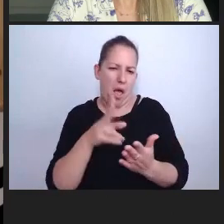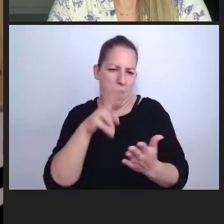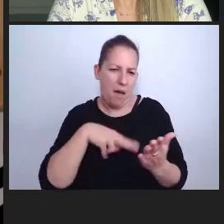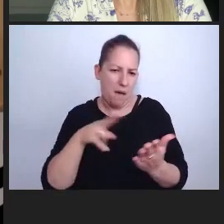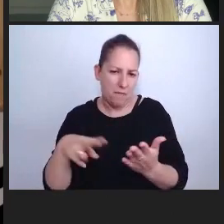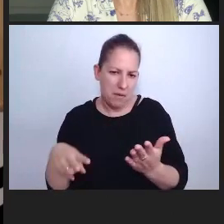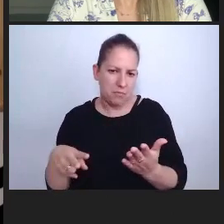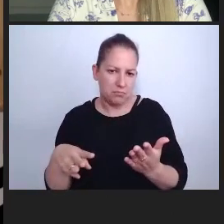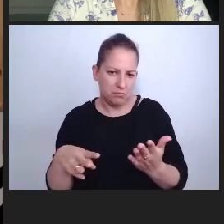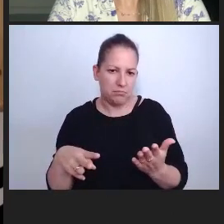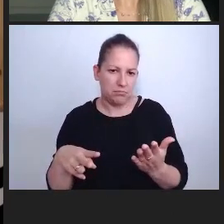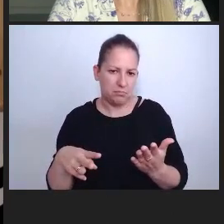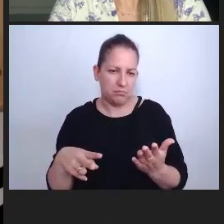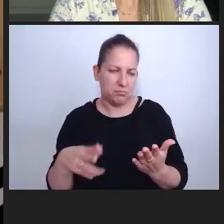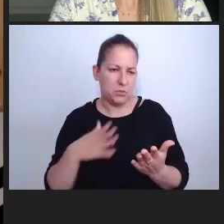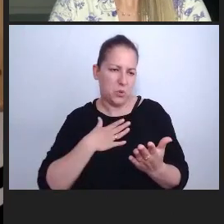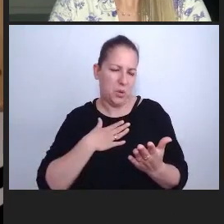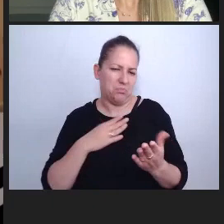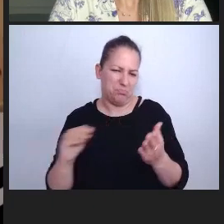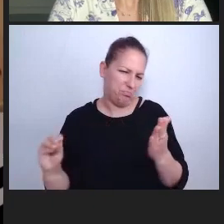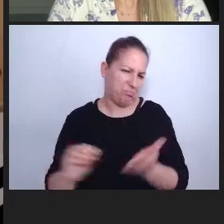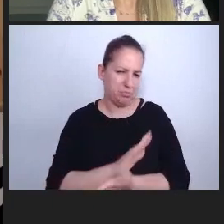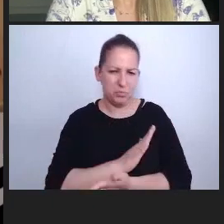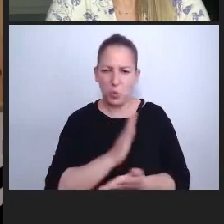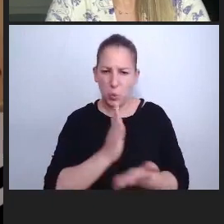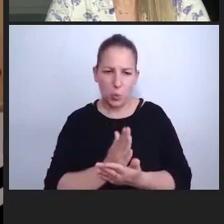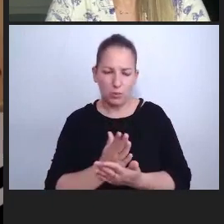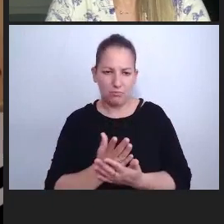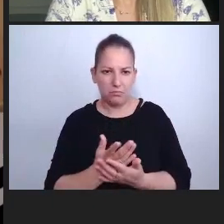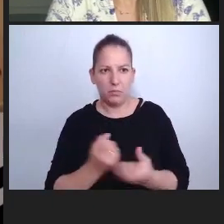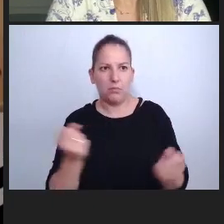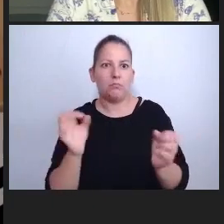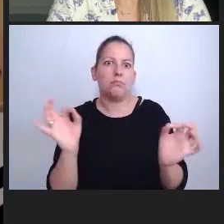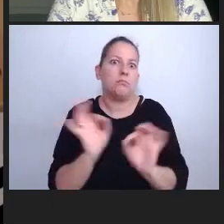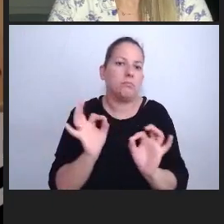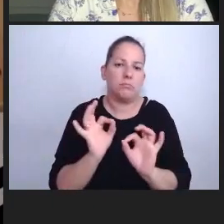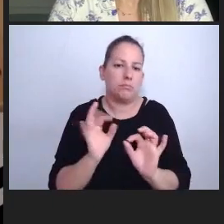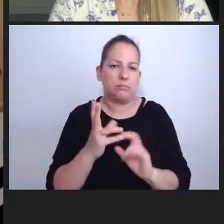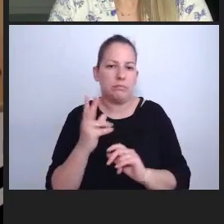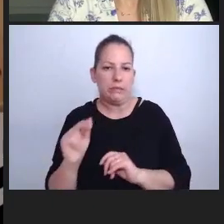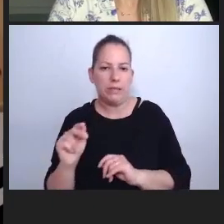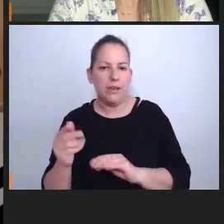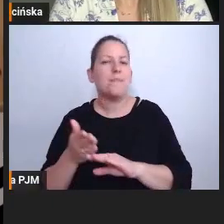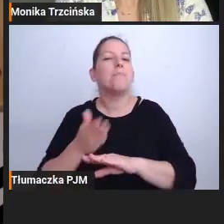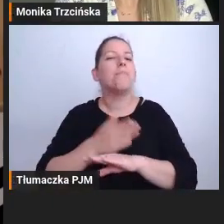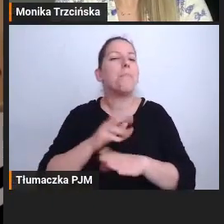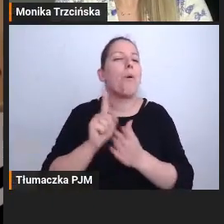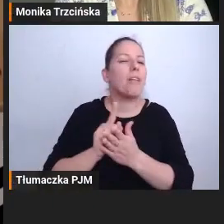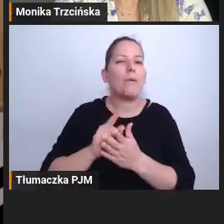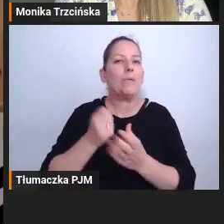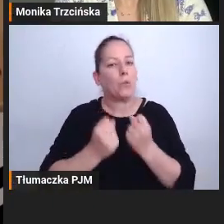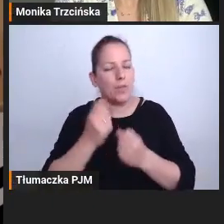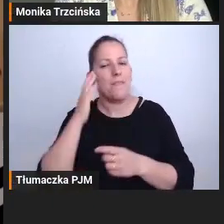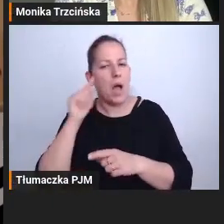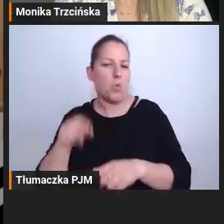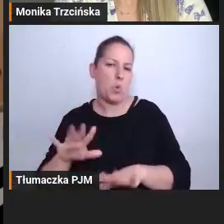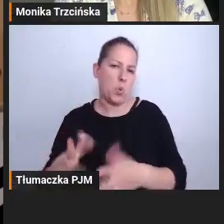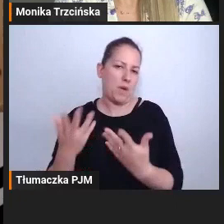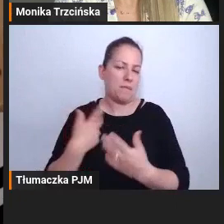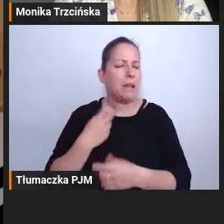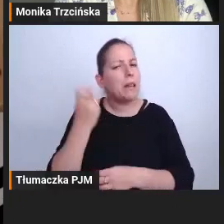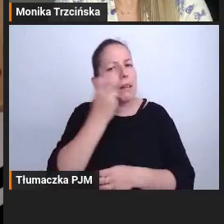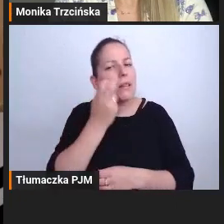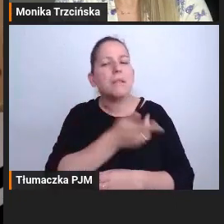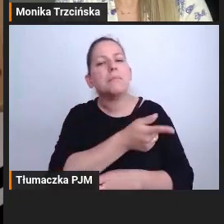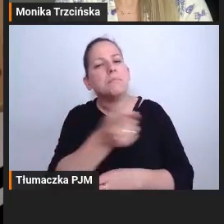i się z nią zaprzyjaźniliście i nie jest tak źle jak w przypadku tych, które wymieniłem na początku. Dajcie nam znać, jak to jest, bo nas ciekawi troszkę, jak